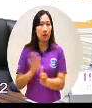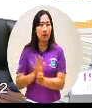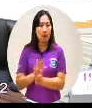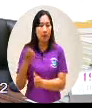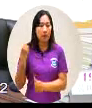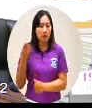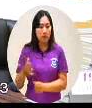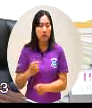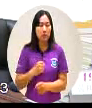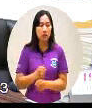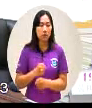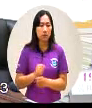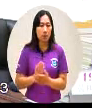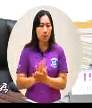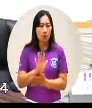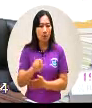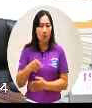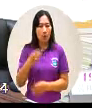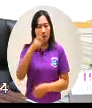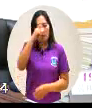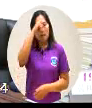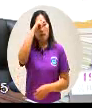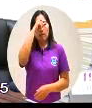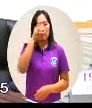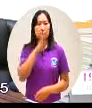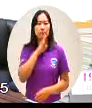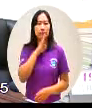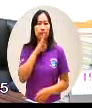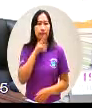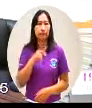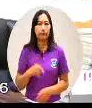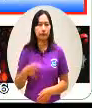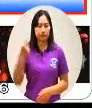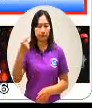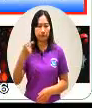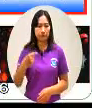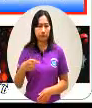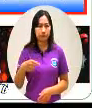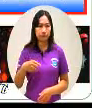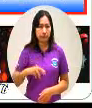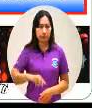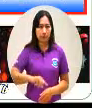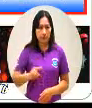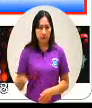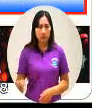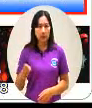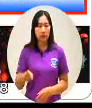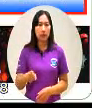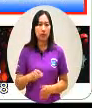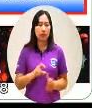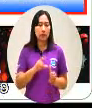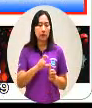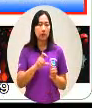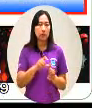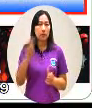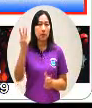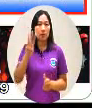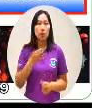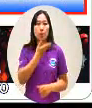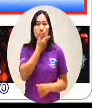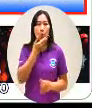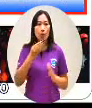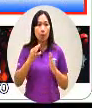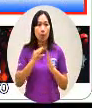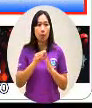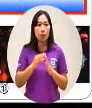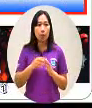哈、哦。这阮伫只甲你期待啦哈、哦。啊，所以给这个议题哈、哦，咱的水利局长哈、哦，啊是讲咱的永冈处哈，会当针